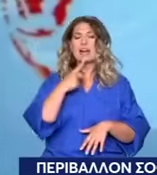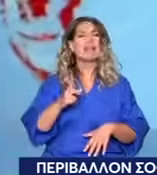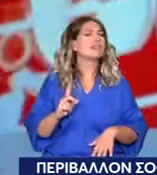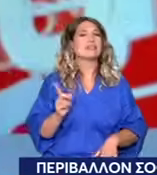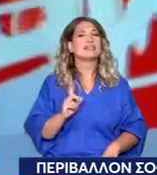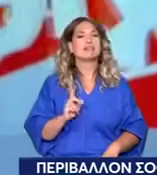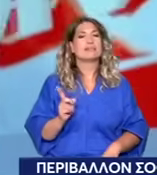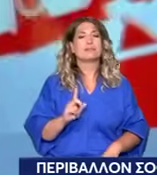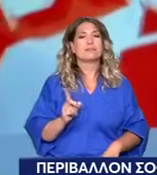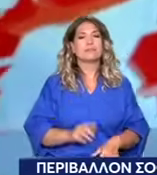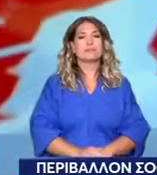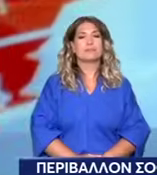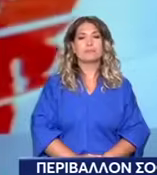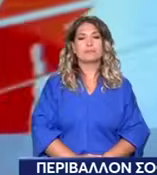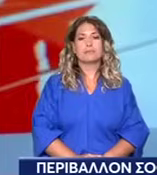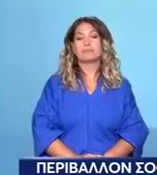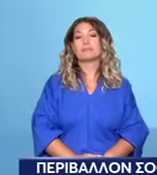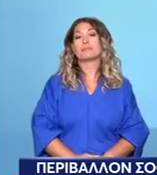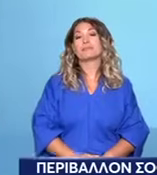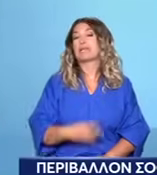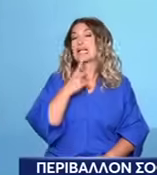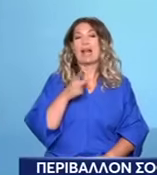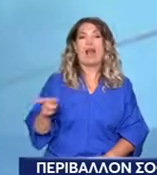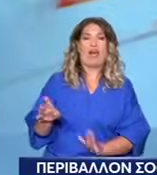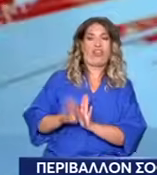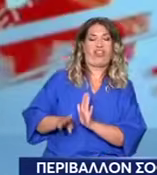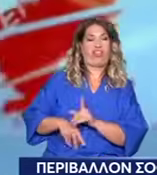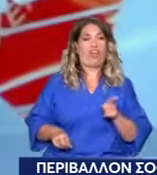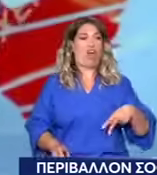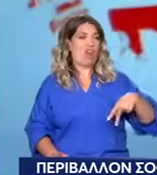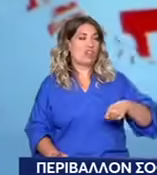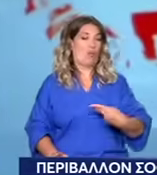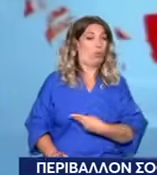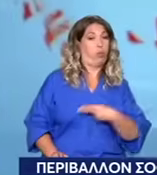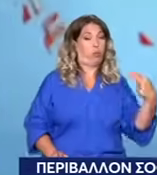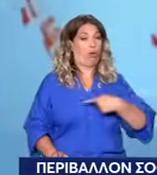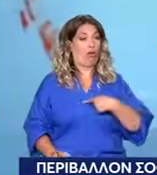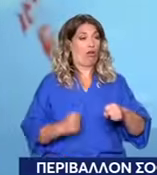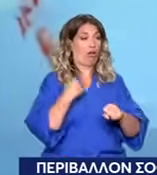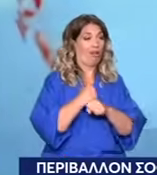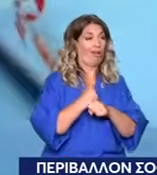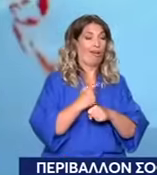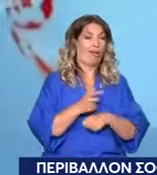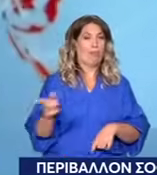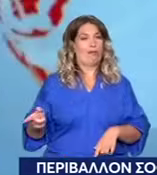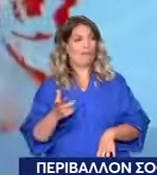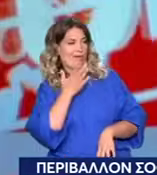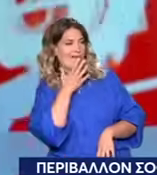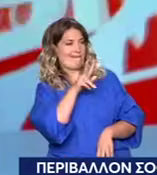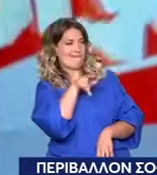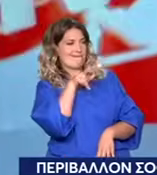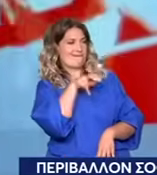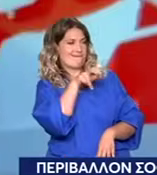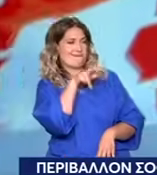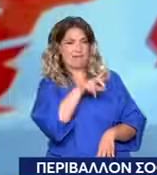δεν ήμουνα εγώ μια άσημη δικηγόρος και ο Λίτρας ο μεγάλο δικηγόρος, όταν πριν από μια